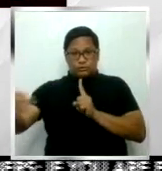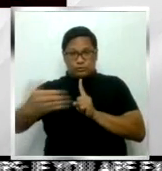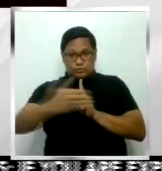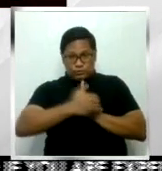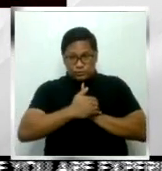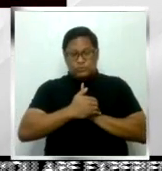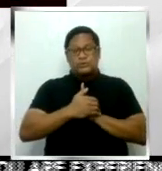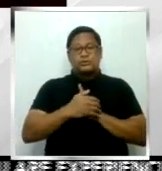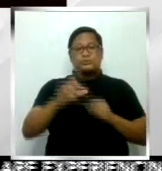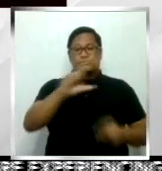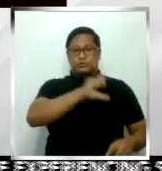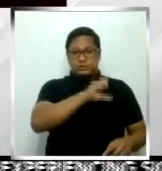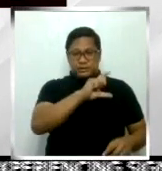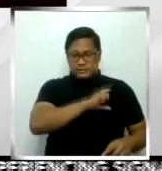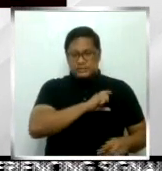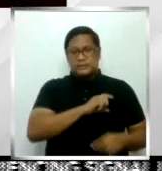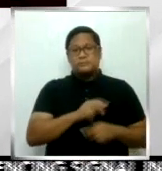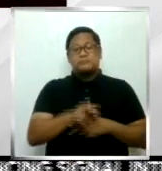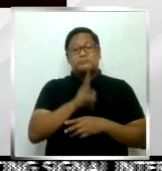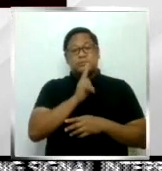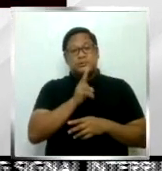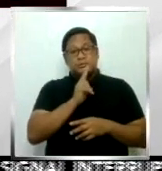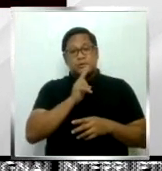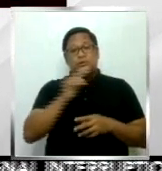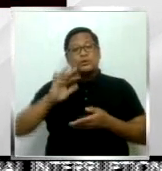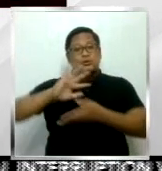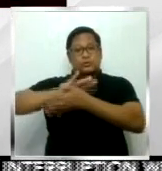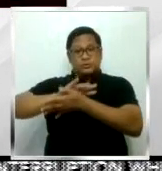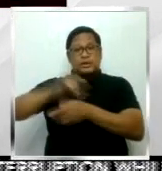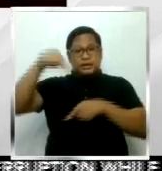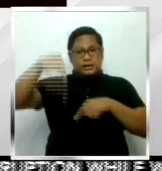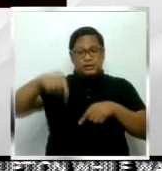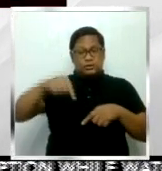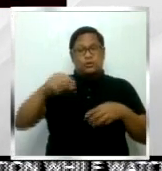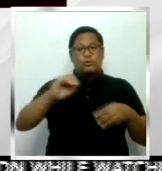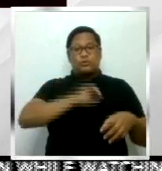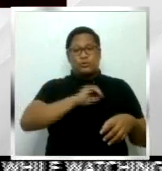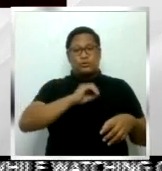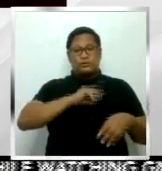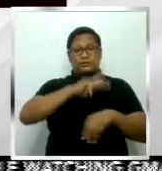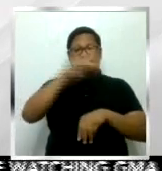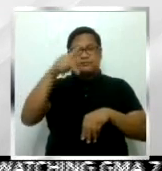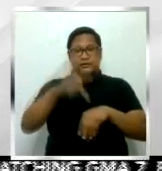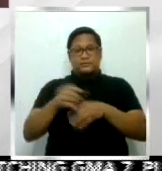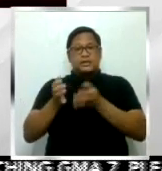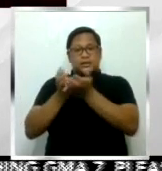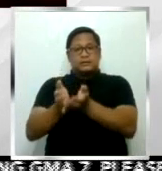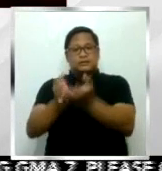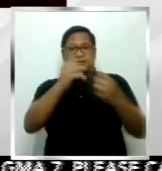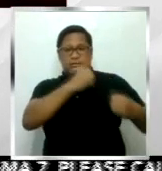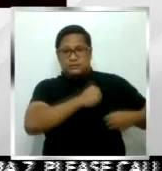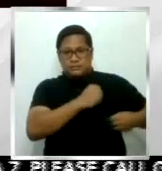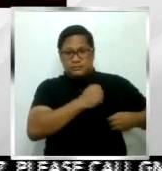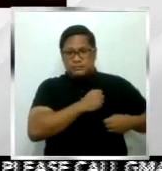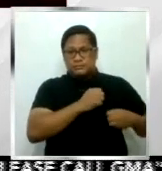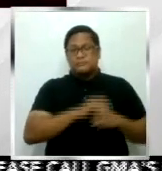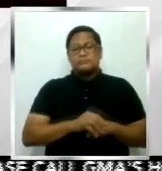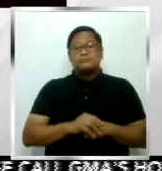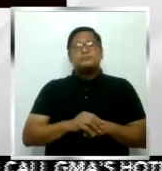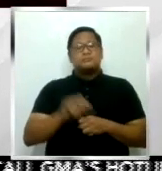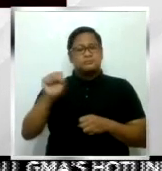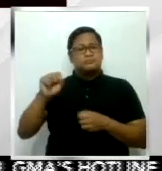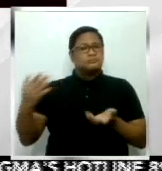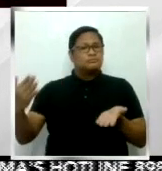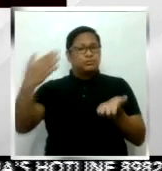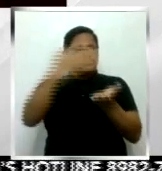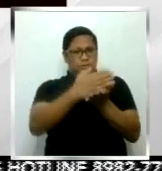may COVID-19. Pag-aari daw ito ng Philippine Navy at pinagamit sa Southern Police District. Nagpunta raw siya doon para inspeksyonin